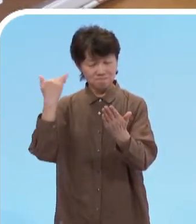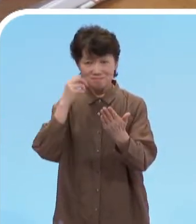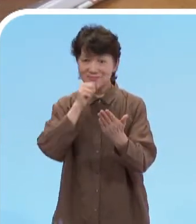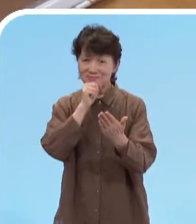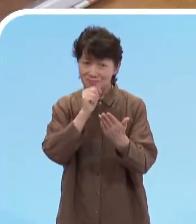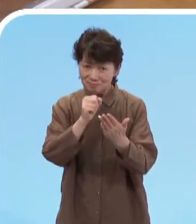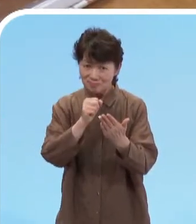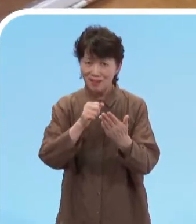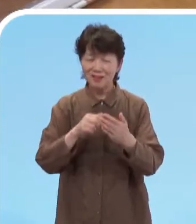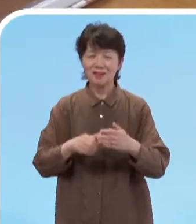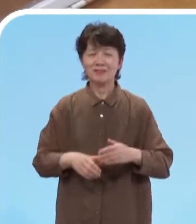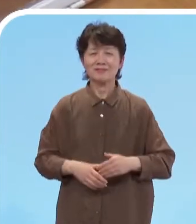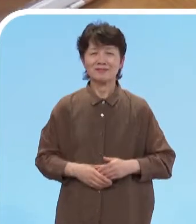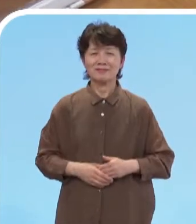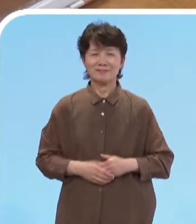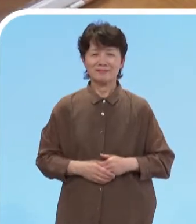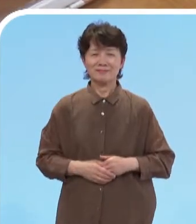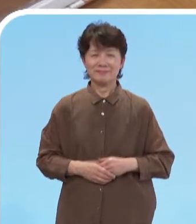きますね。 そうですね。